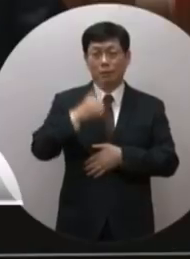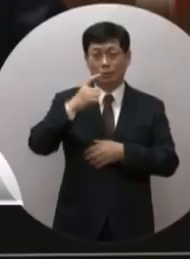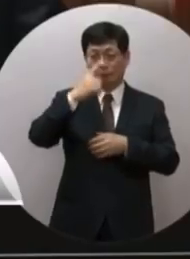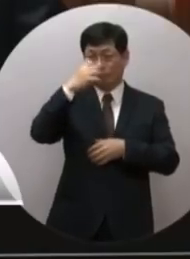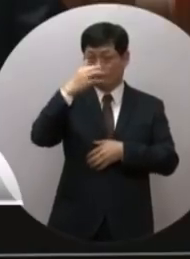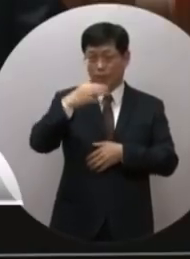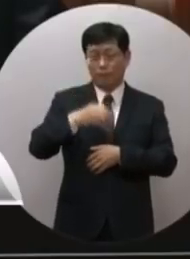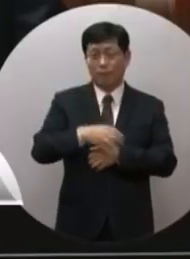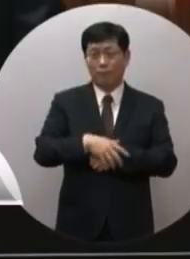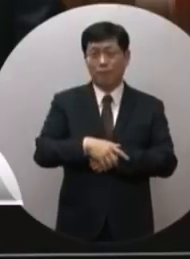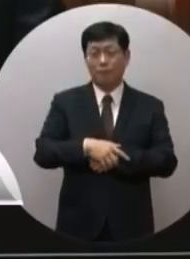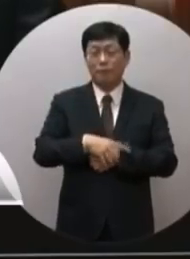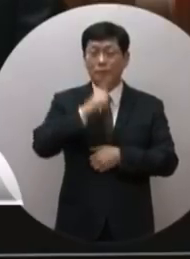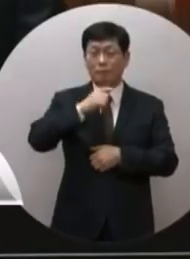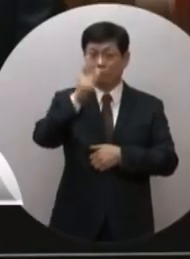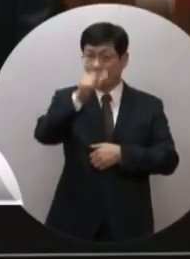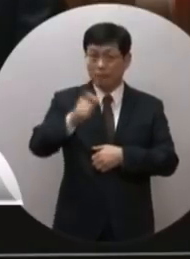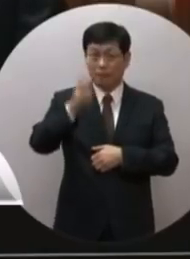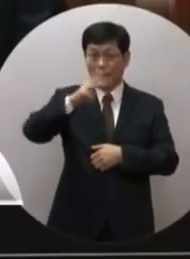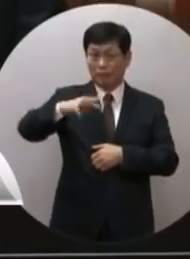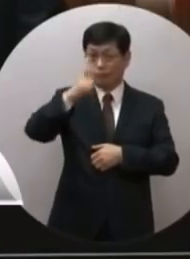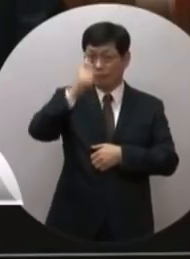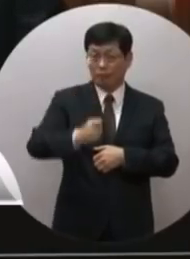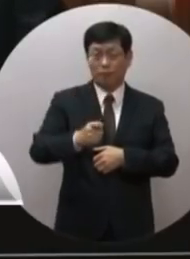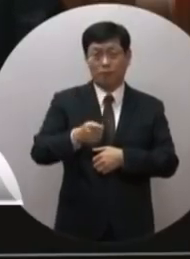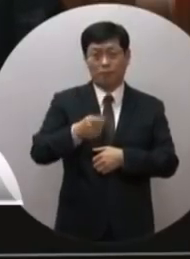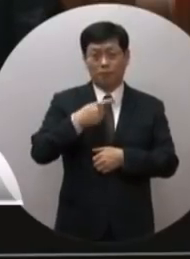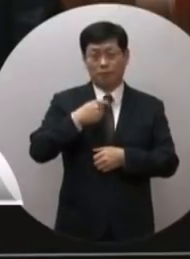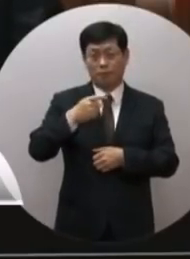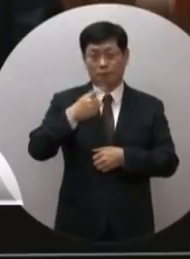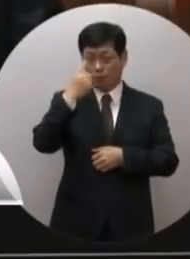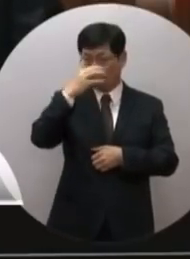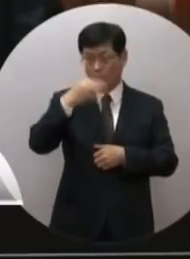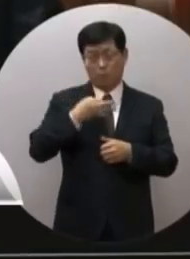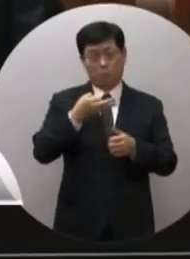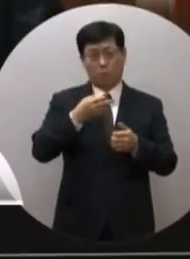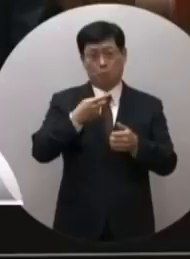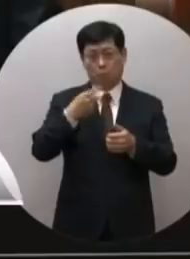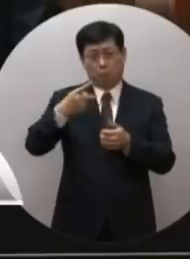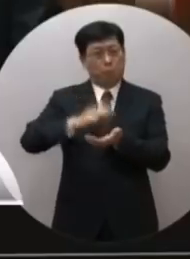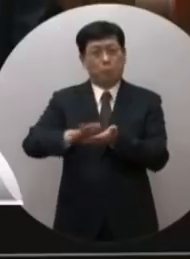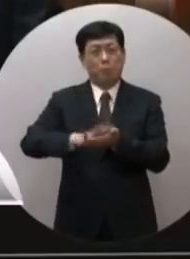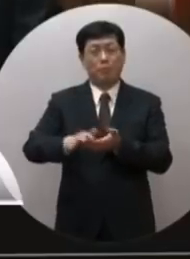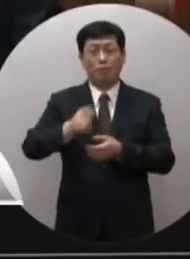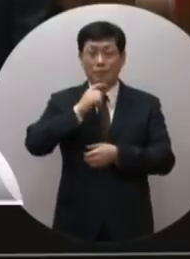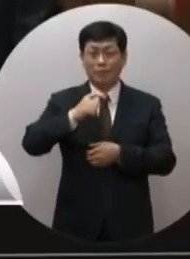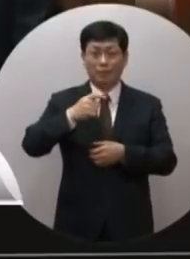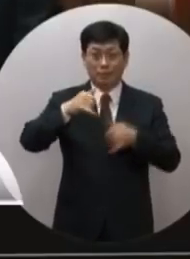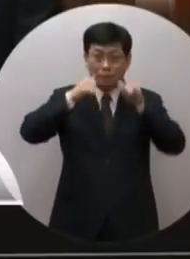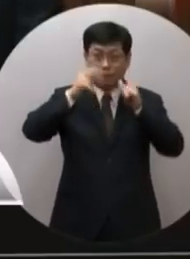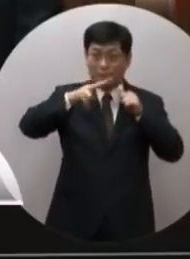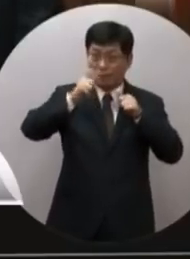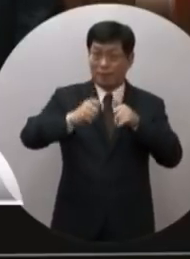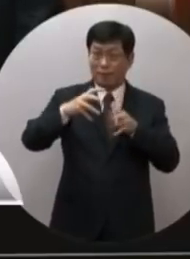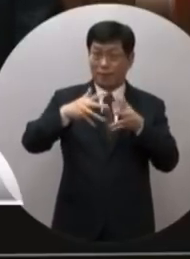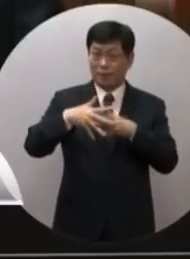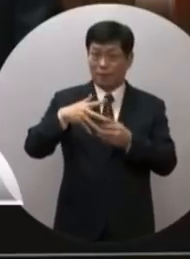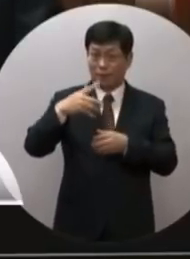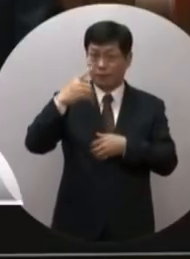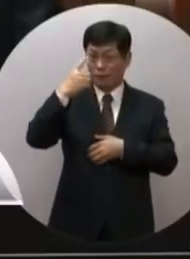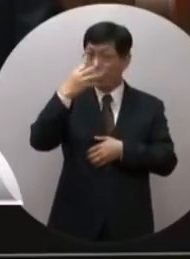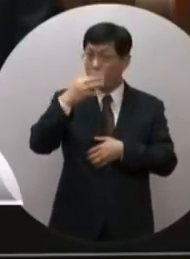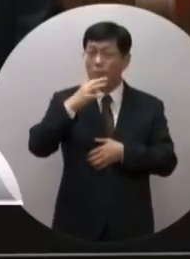7500亿欧元的纾困，意大利3400亿欧元的纾困，西班牙2000亿欧元的纾困，日